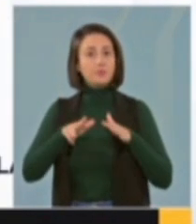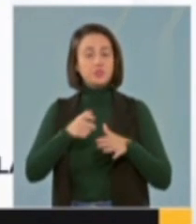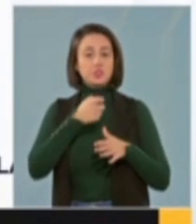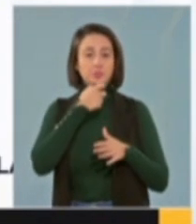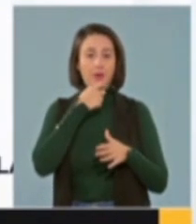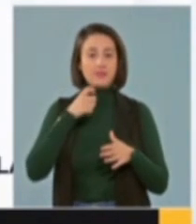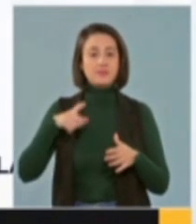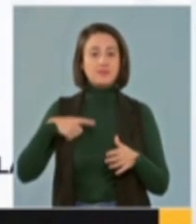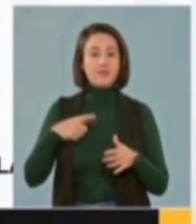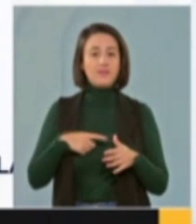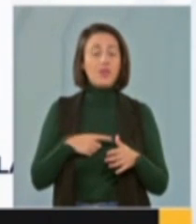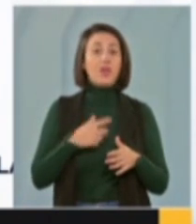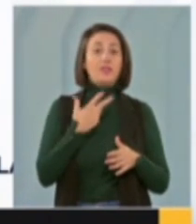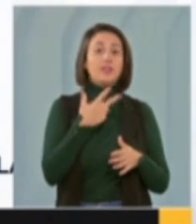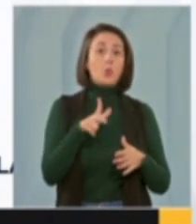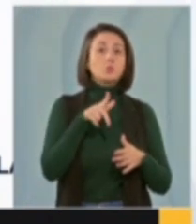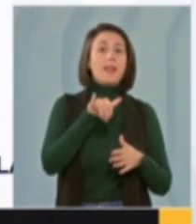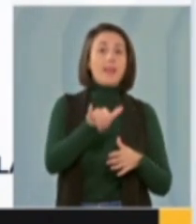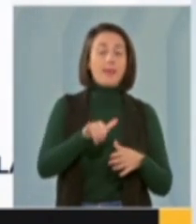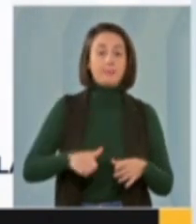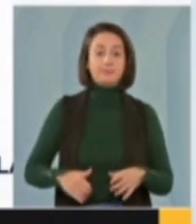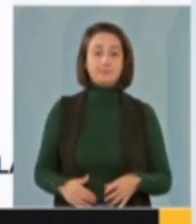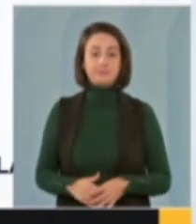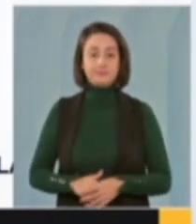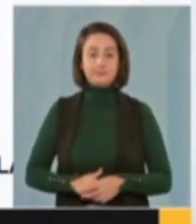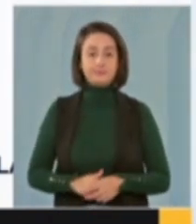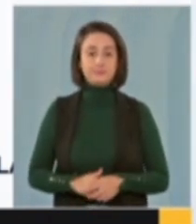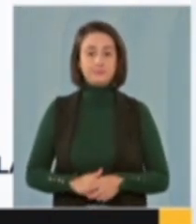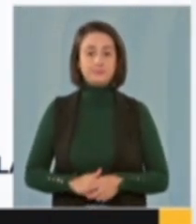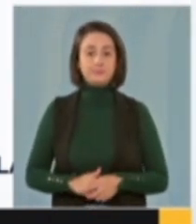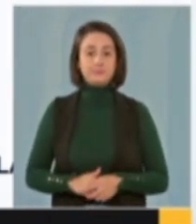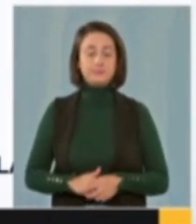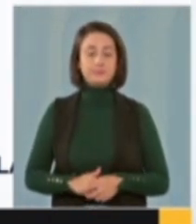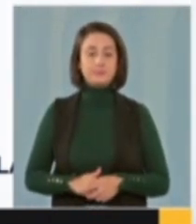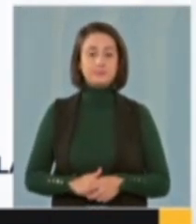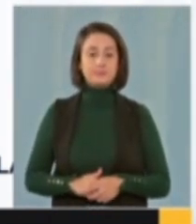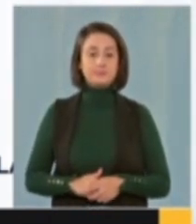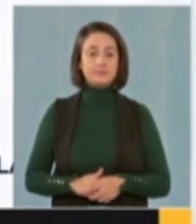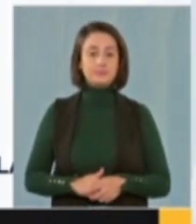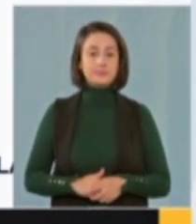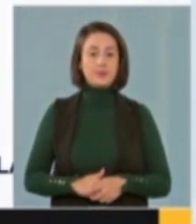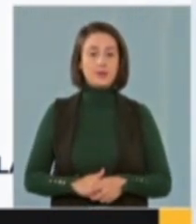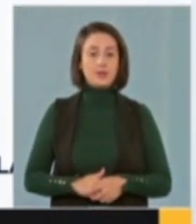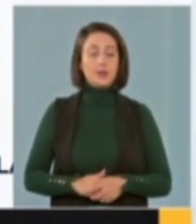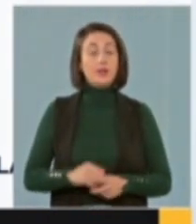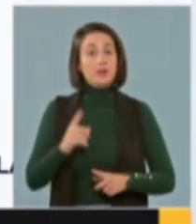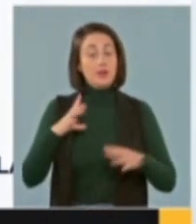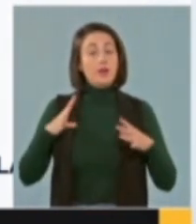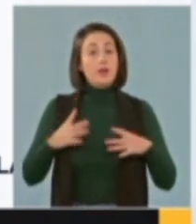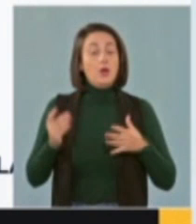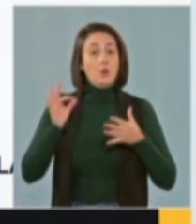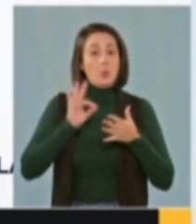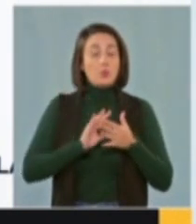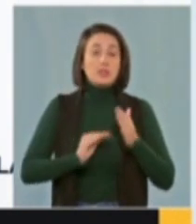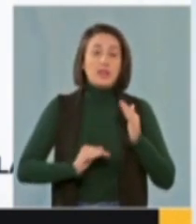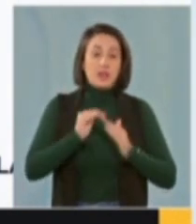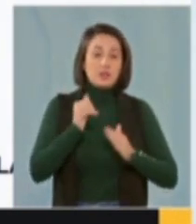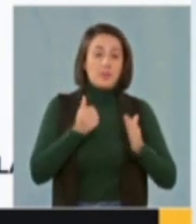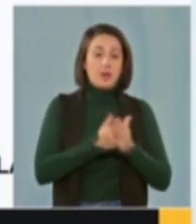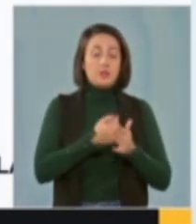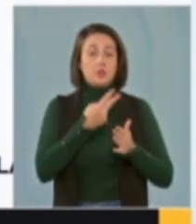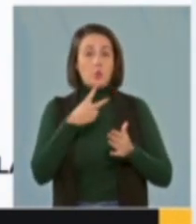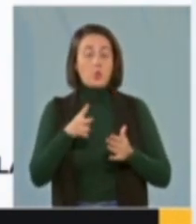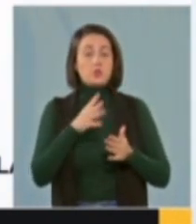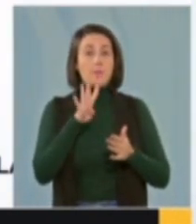2 și 18 ani ar crește de la 214 RON la 300 RON Cu toate că liberalii au propus creșterea doar până